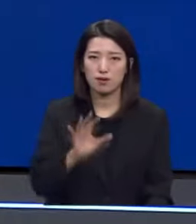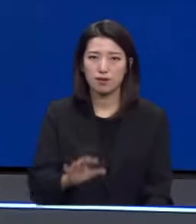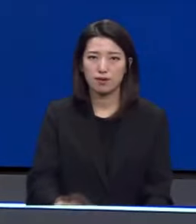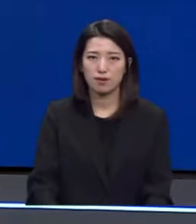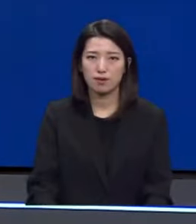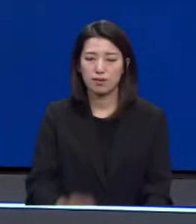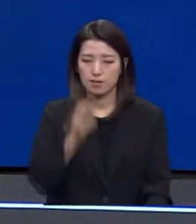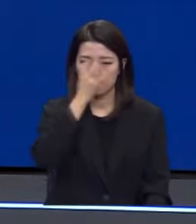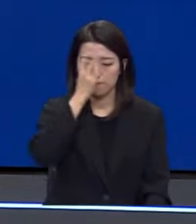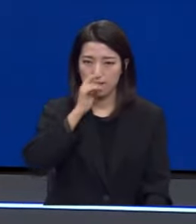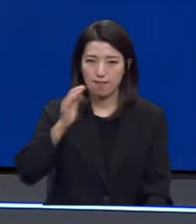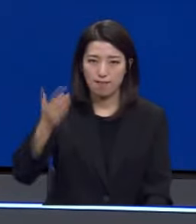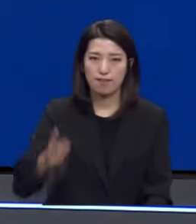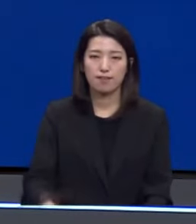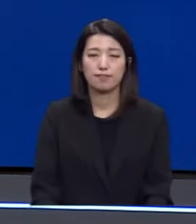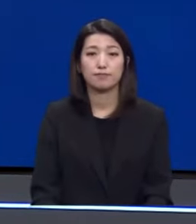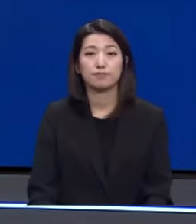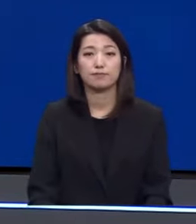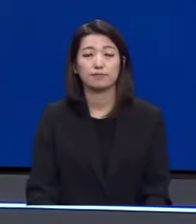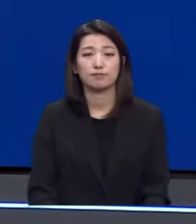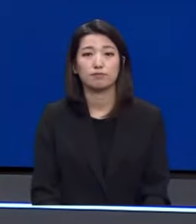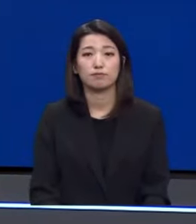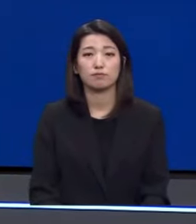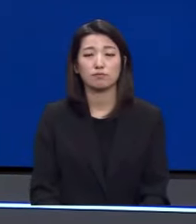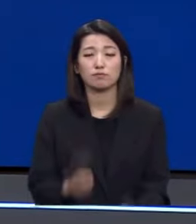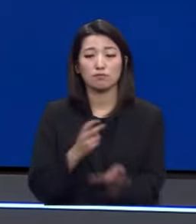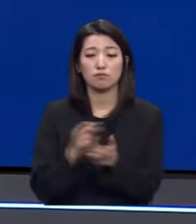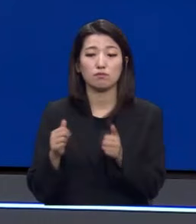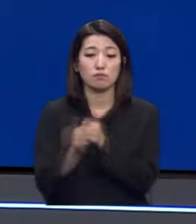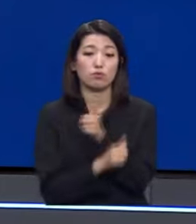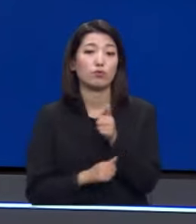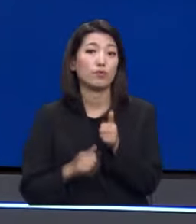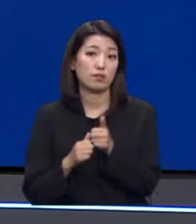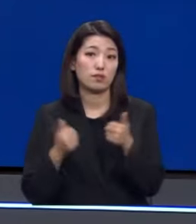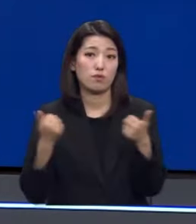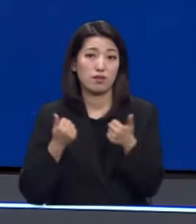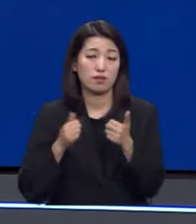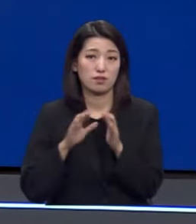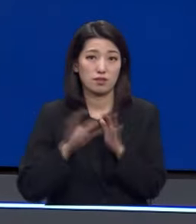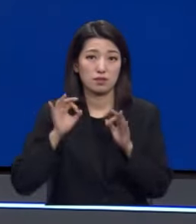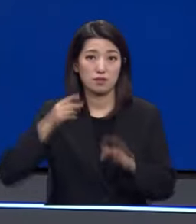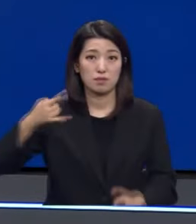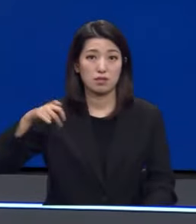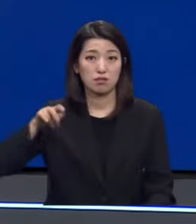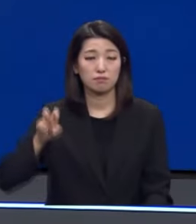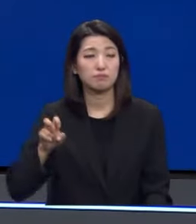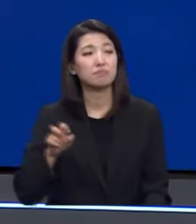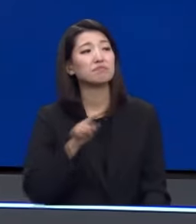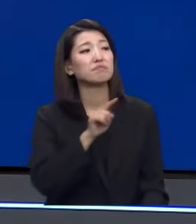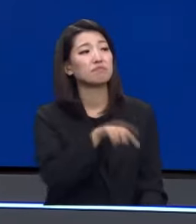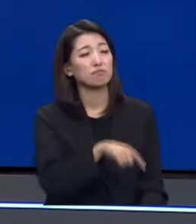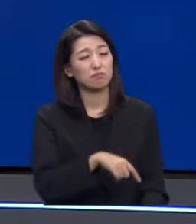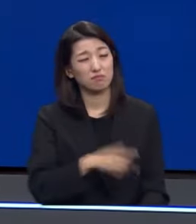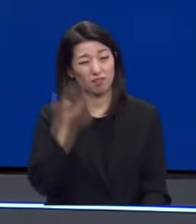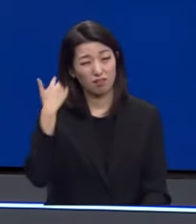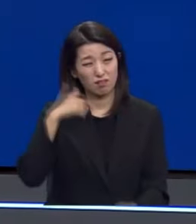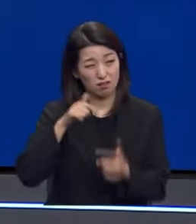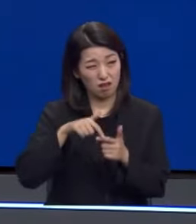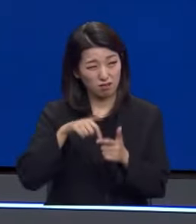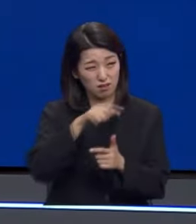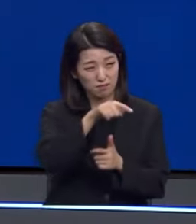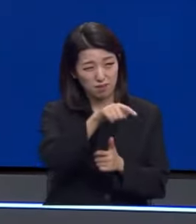생각합니다네 사실 그때 국회 법사위에서 김을 겸전 의원이 했었던 그 발언에 대해서 한동훈 당시